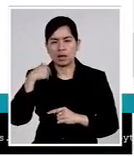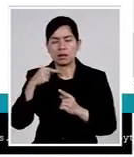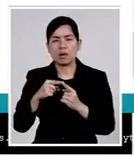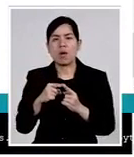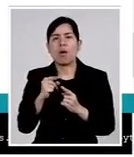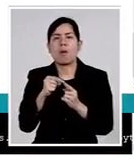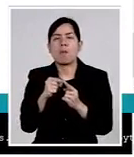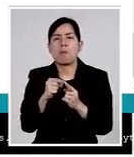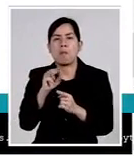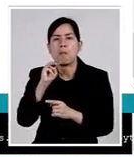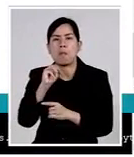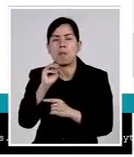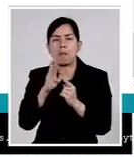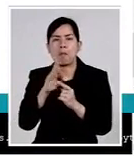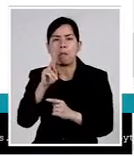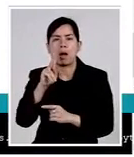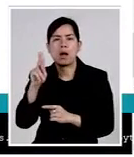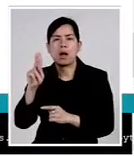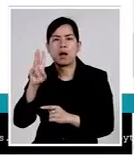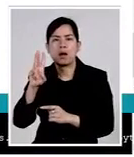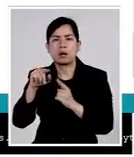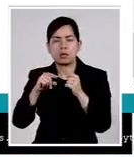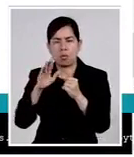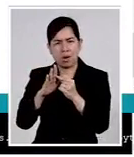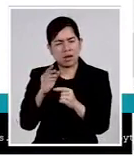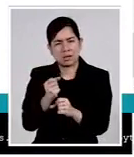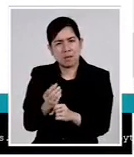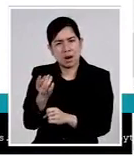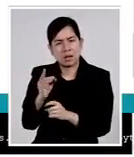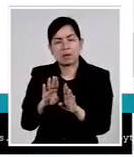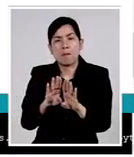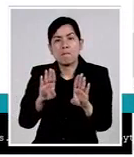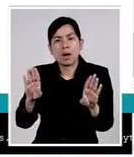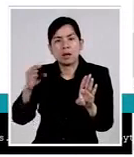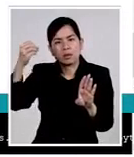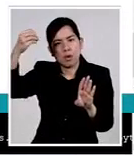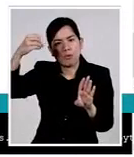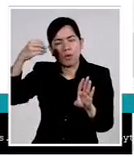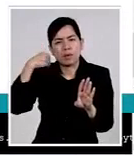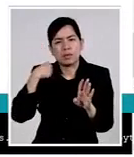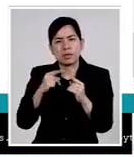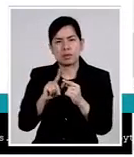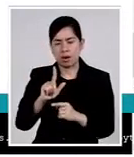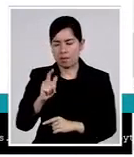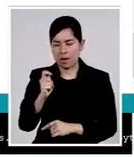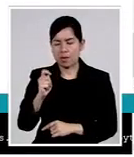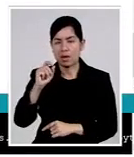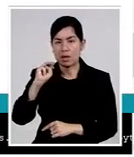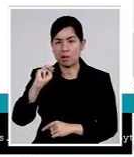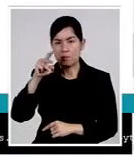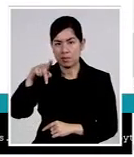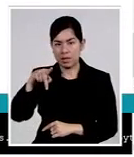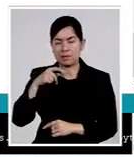ทำการนะครับให้ทำการอะไรเปิดหลอดไฟหลอดไฟใช้แลมป์นะครับ